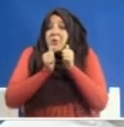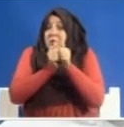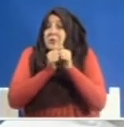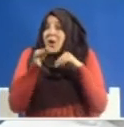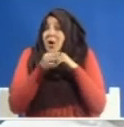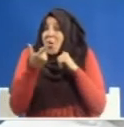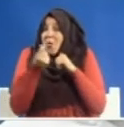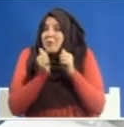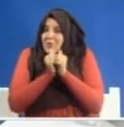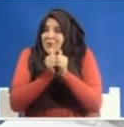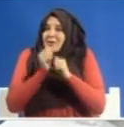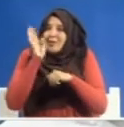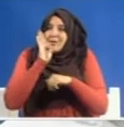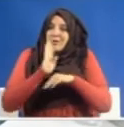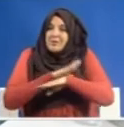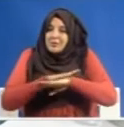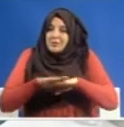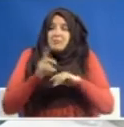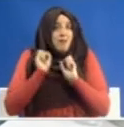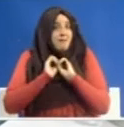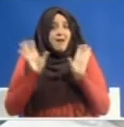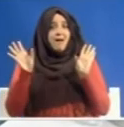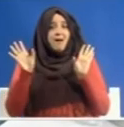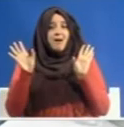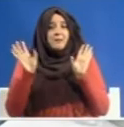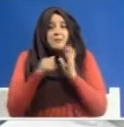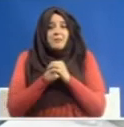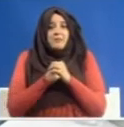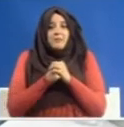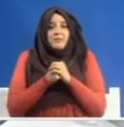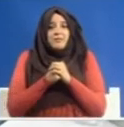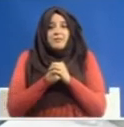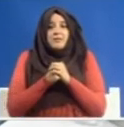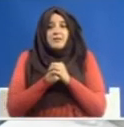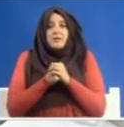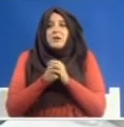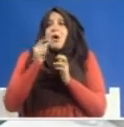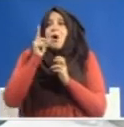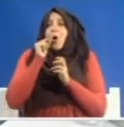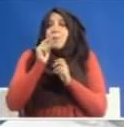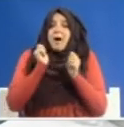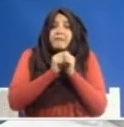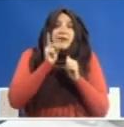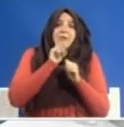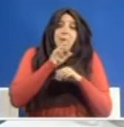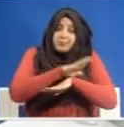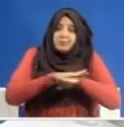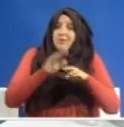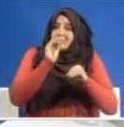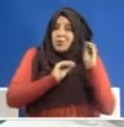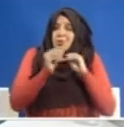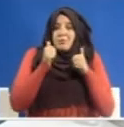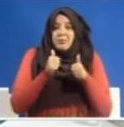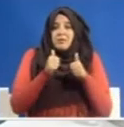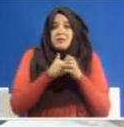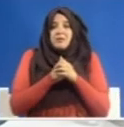بالمعروف. فالأمر واضح، يخاطب الرجال بالمعاشرة بالمعروف، وكما كذلك